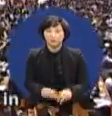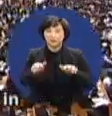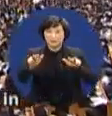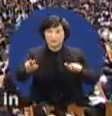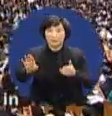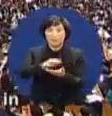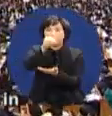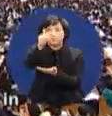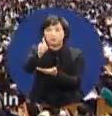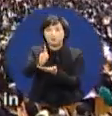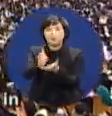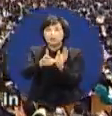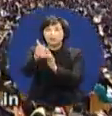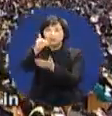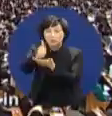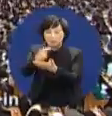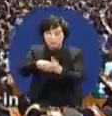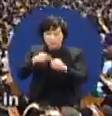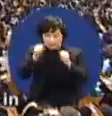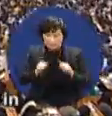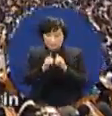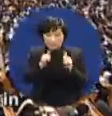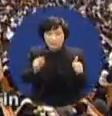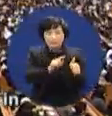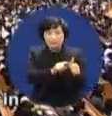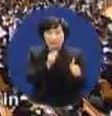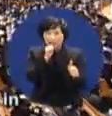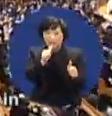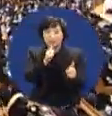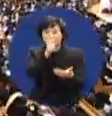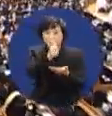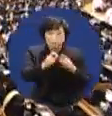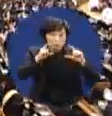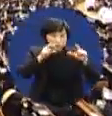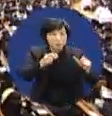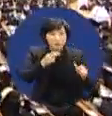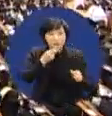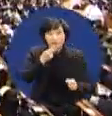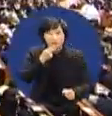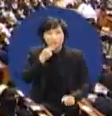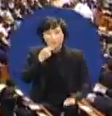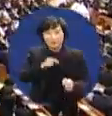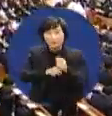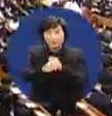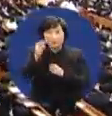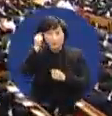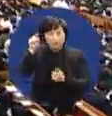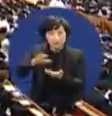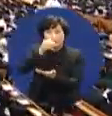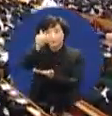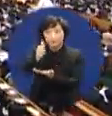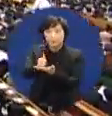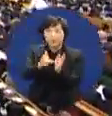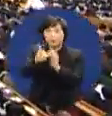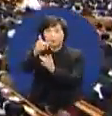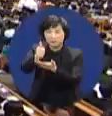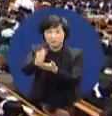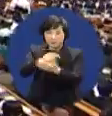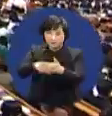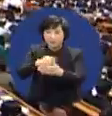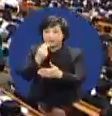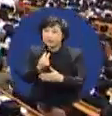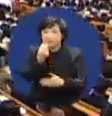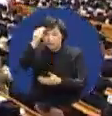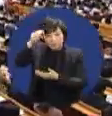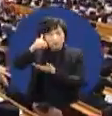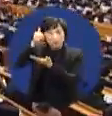그러므로 이제 그리스도 예수 안에 있는 자에게는 결코 정죄함이 없나니 이는 그리스도 예수 안에 있는 생명의